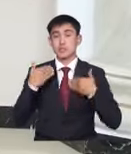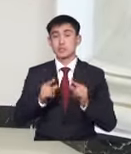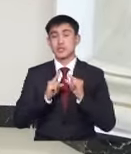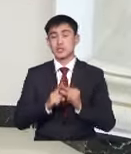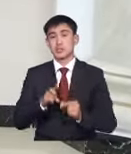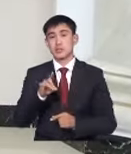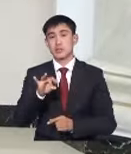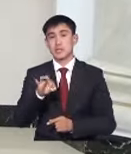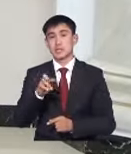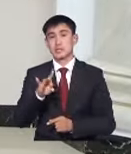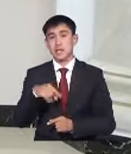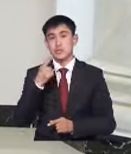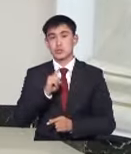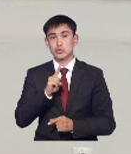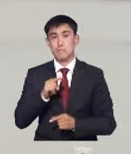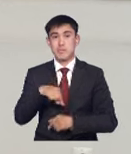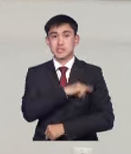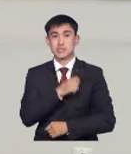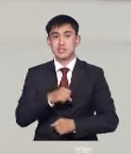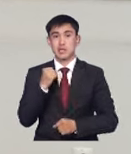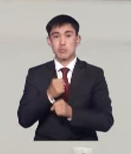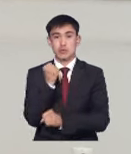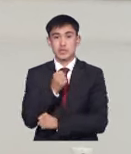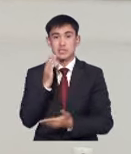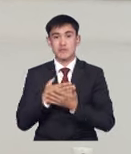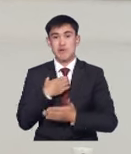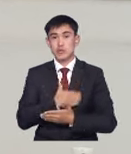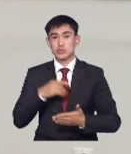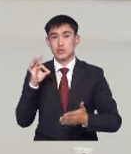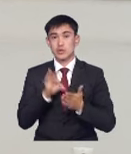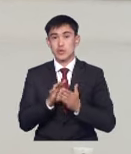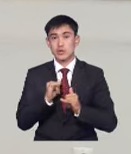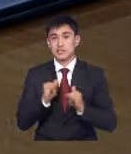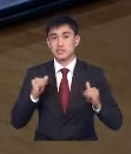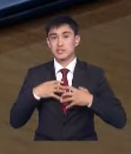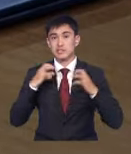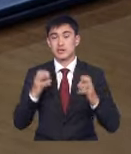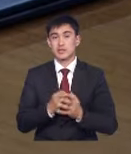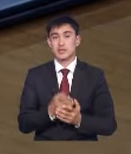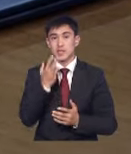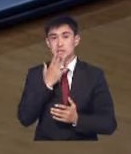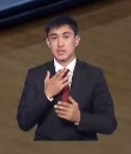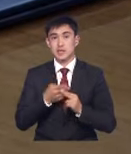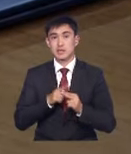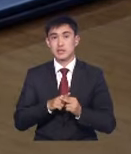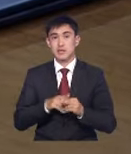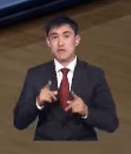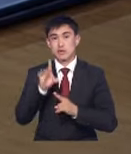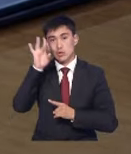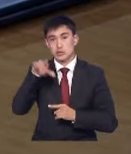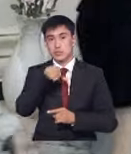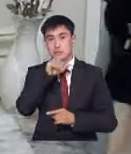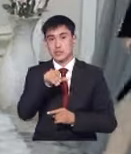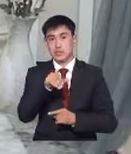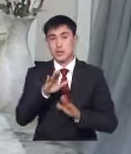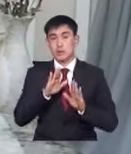поздравительной речи градоначальник отметил, что медицинские работники играют важную роль в сфере здравоохранения. Эти выдающиеся